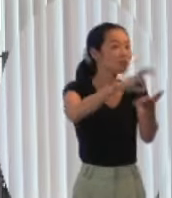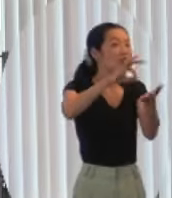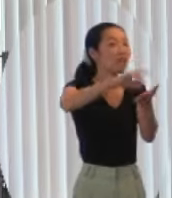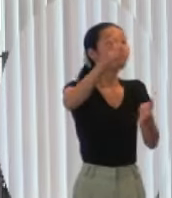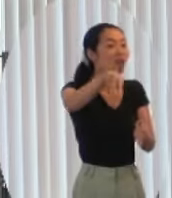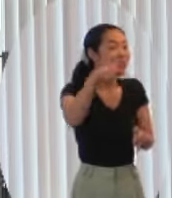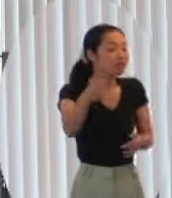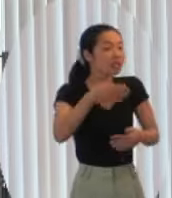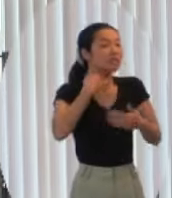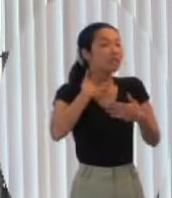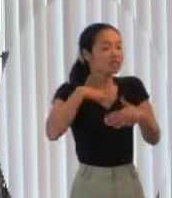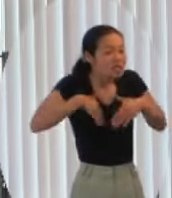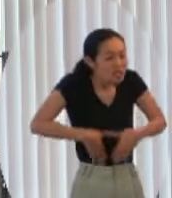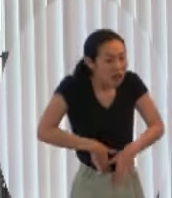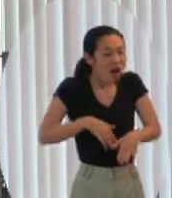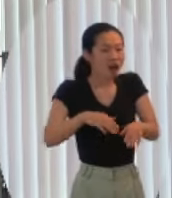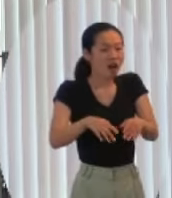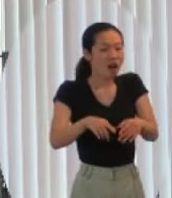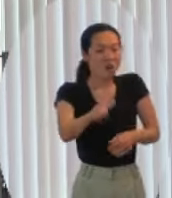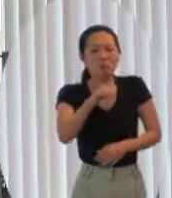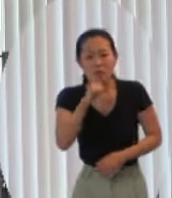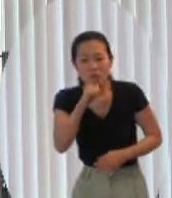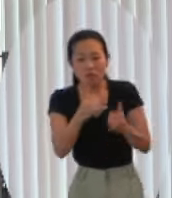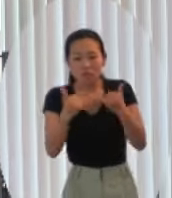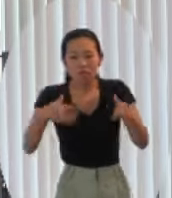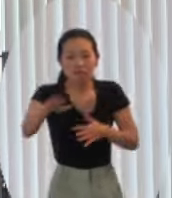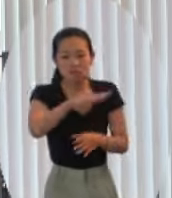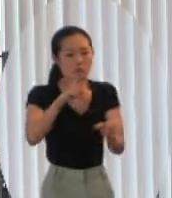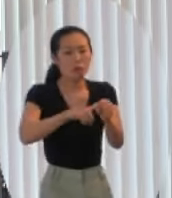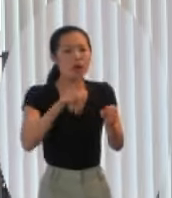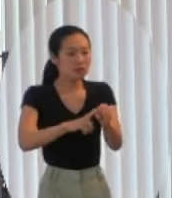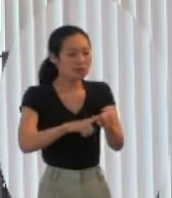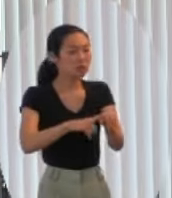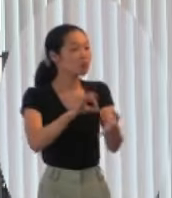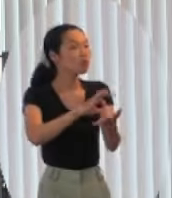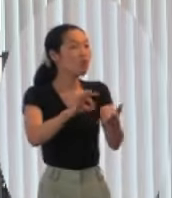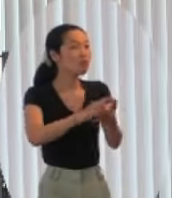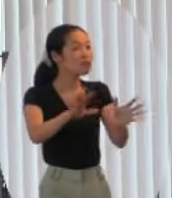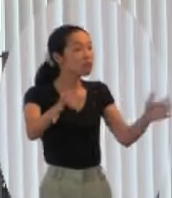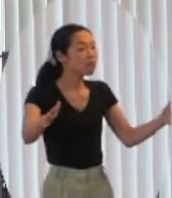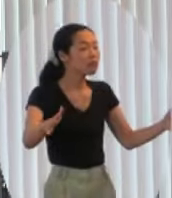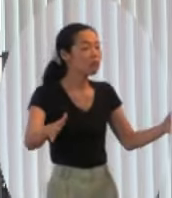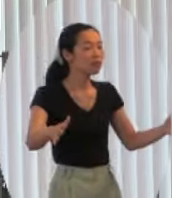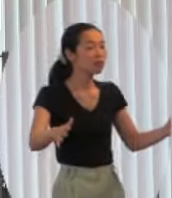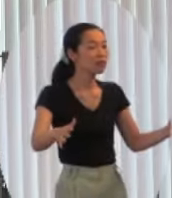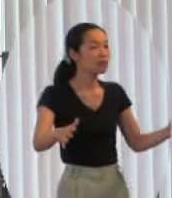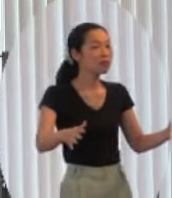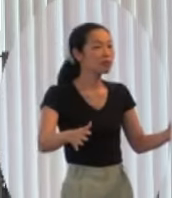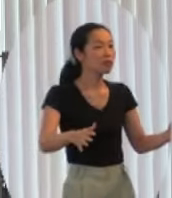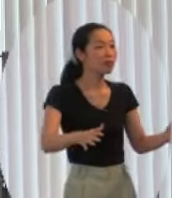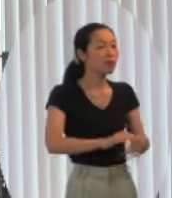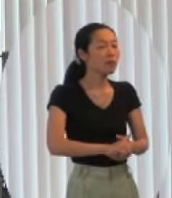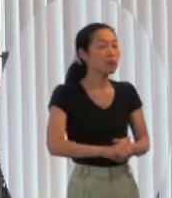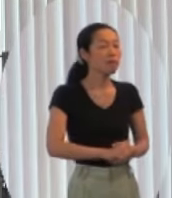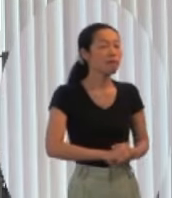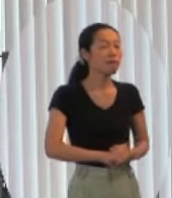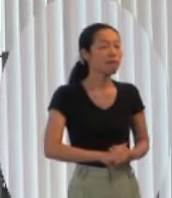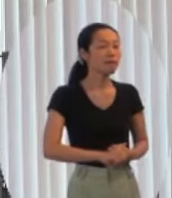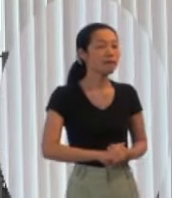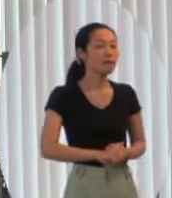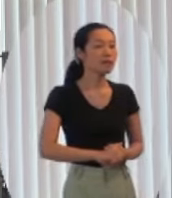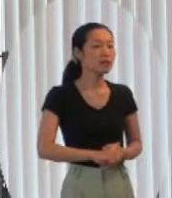に、殺し合うために200兆円近いお金が毎年使われているんですね。実に人間